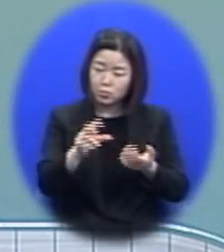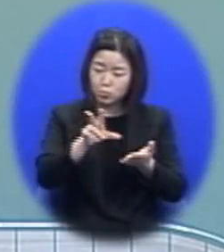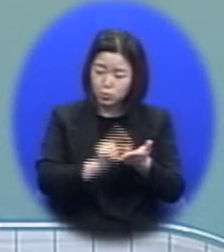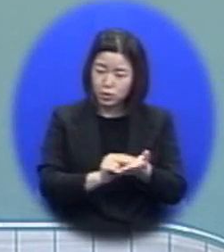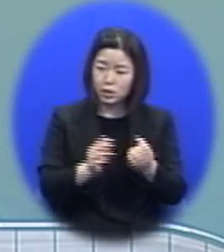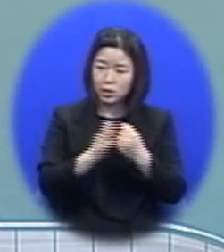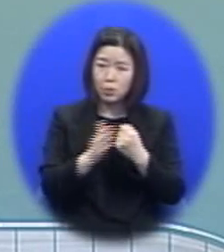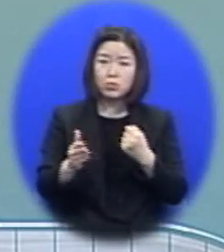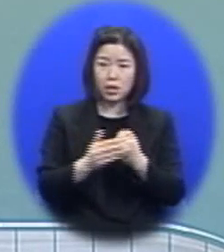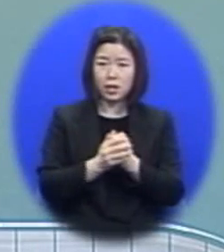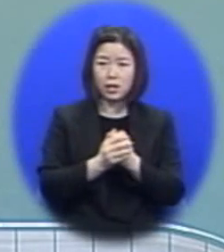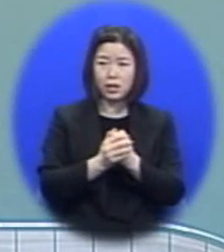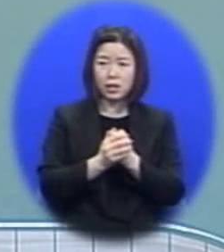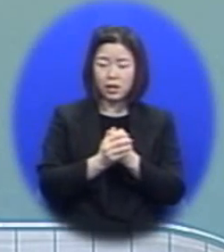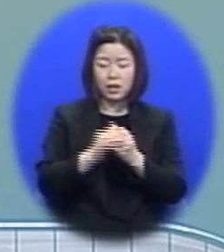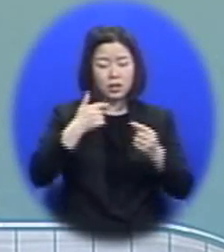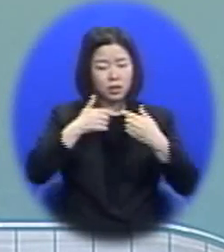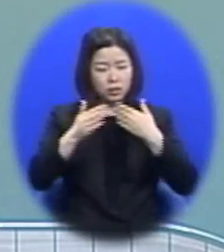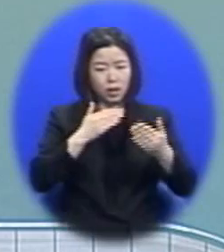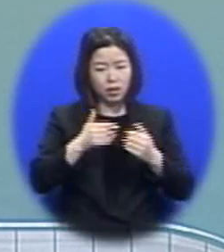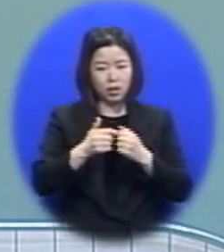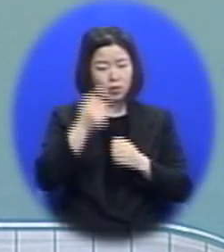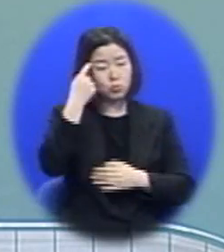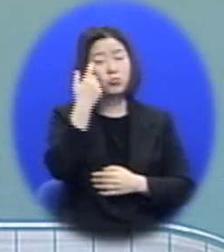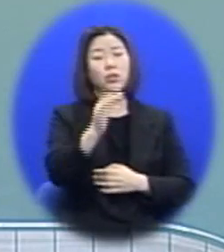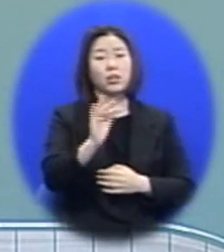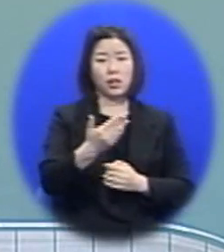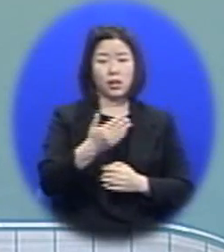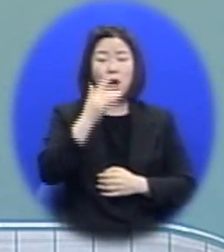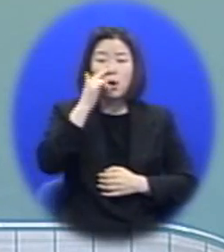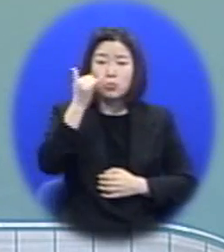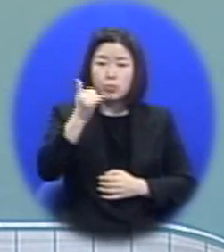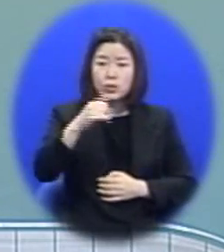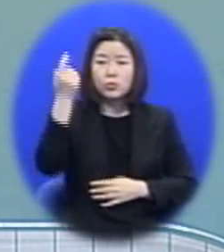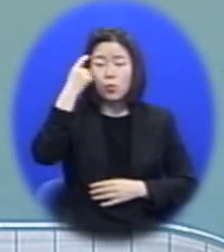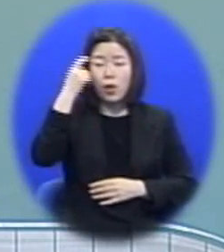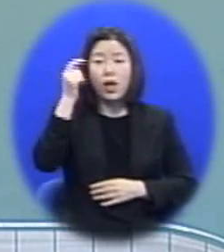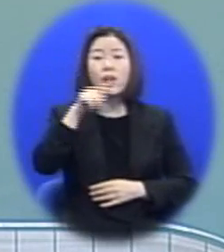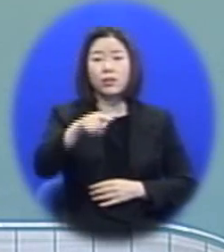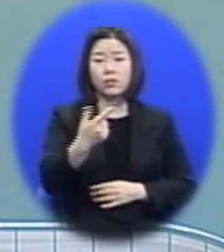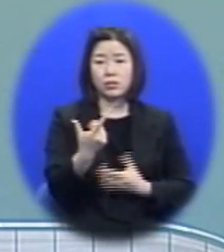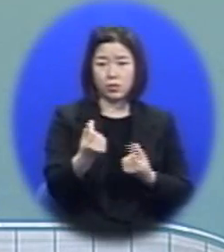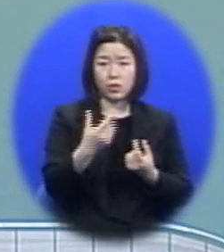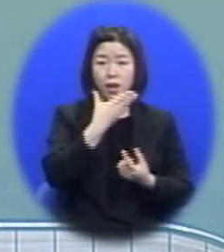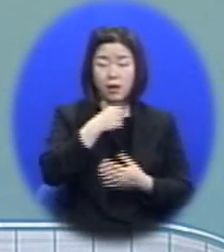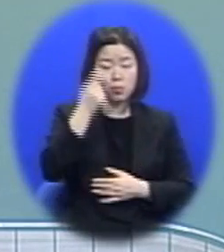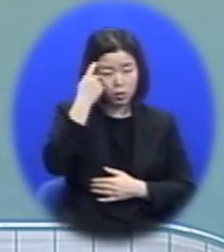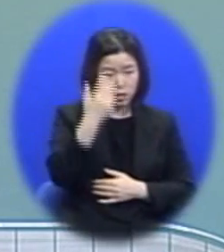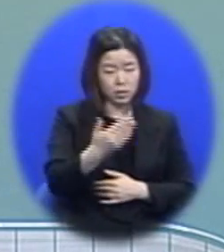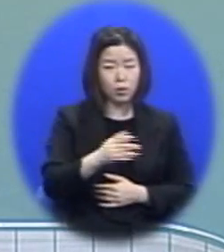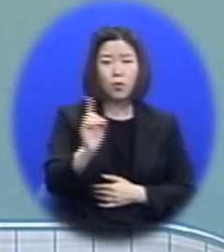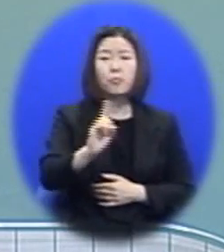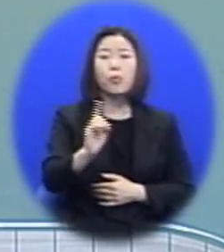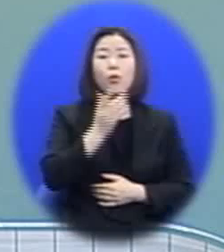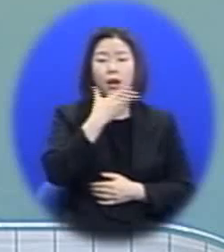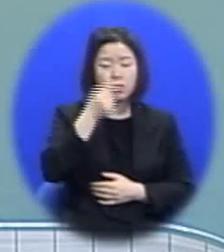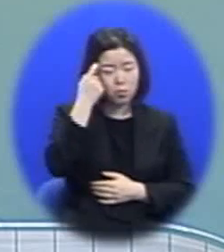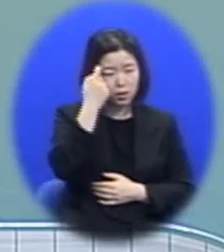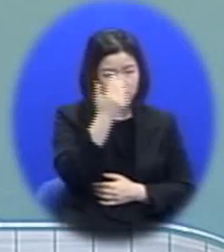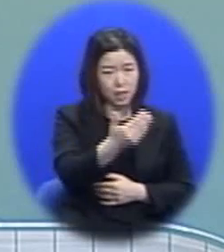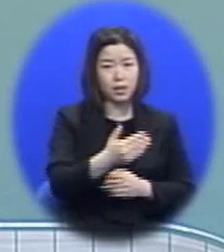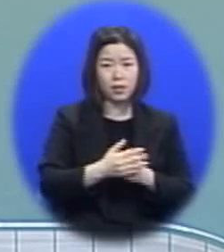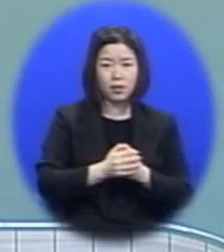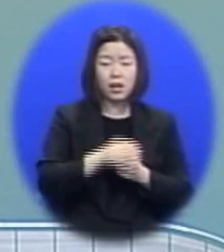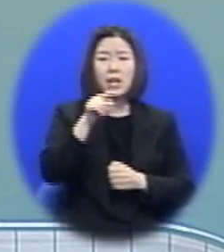돼요 엄마 아빠는 왜 그렇게 행복하시고 도대체 무엇이 그렇게 행복하시고 예수님